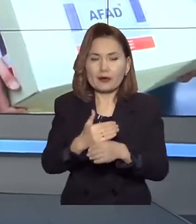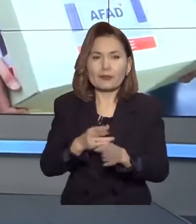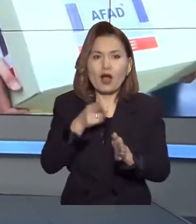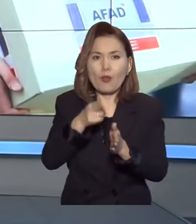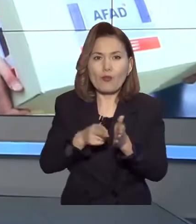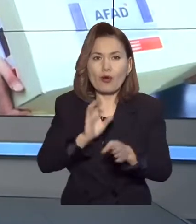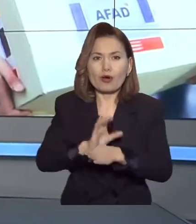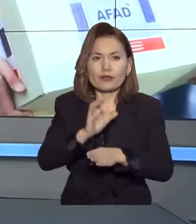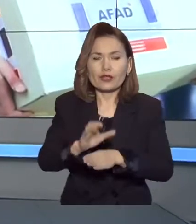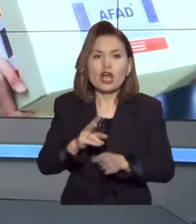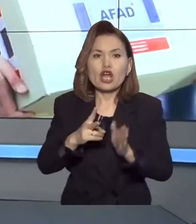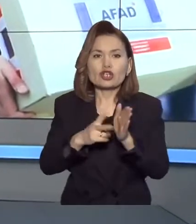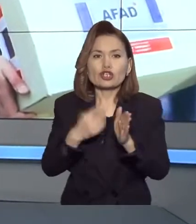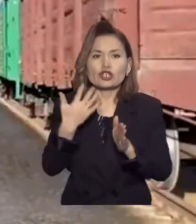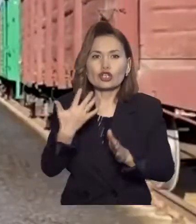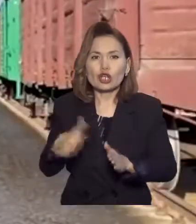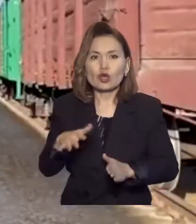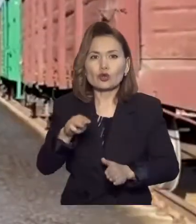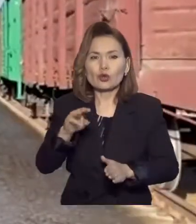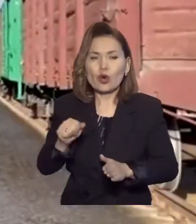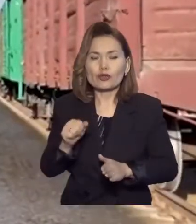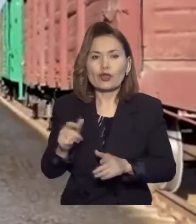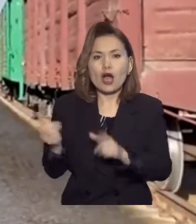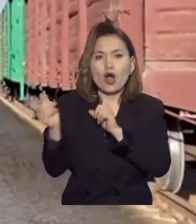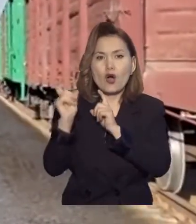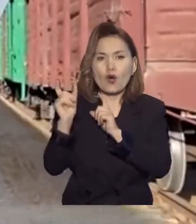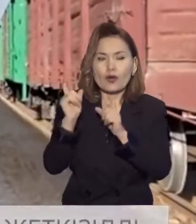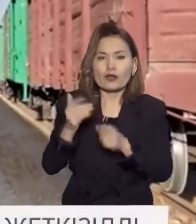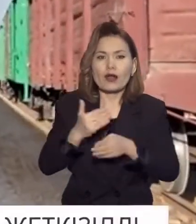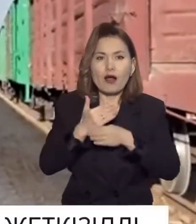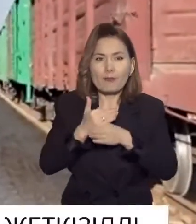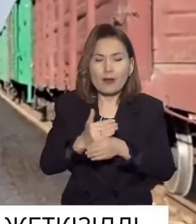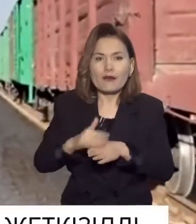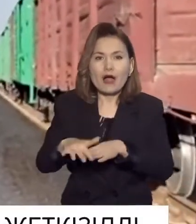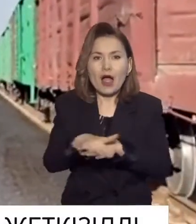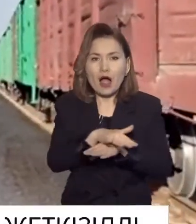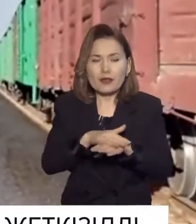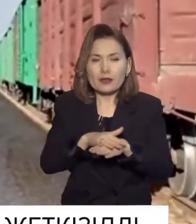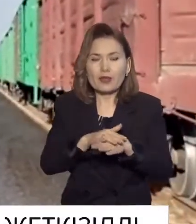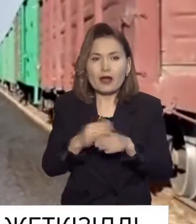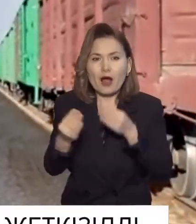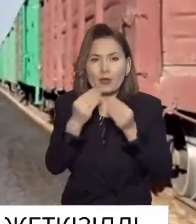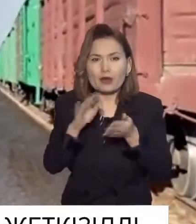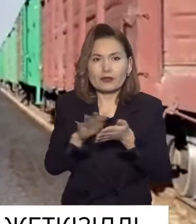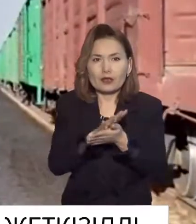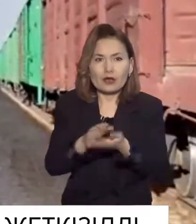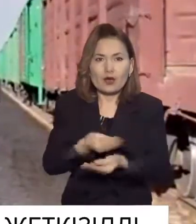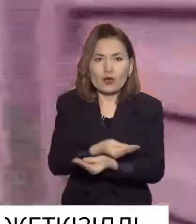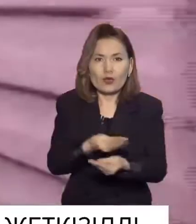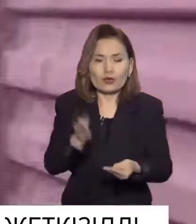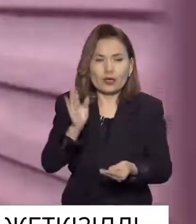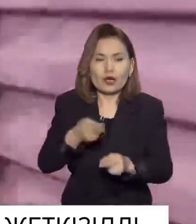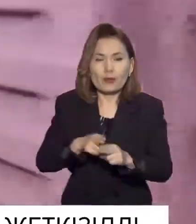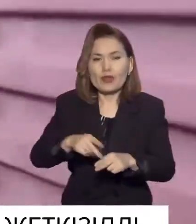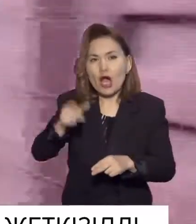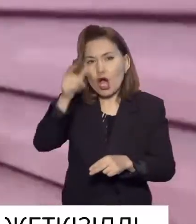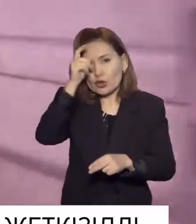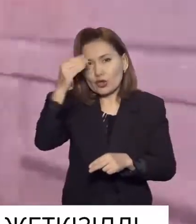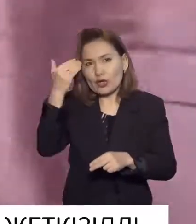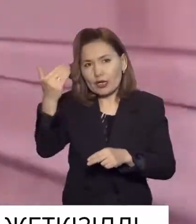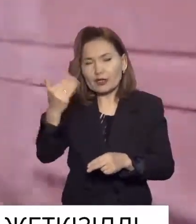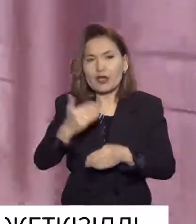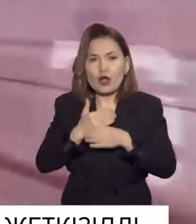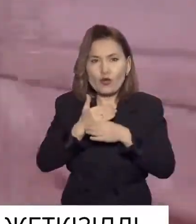Онда 750 тонна жүк тиелген гуманитарлық жәрдем тұрғындарға таратылады. Түркия ішкі істер министрі Сүлейман